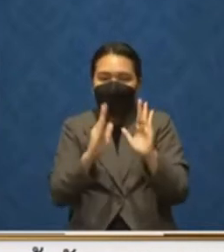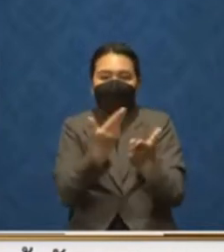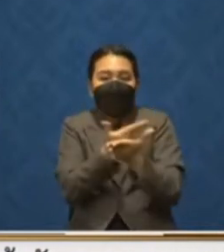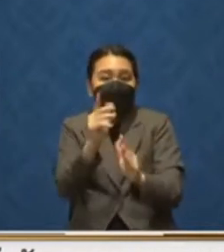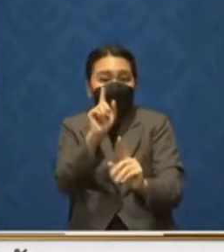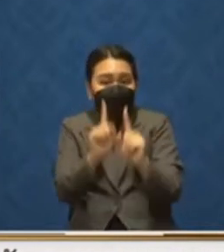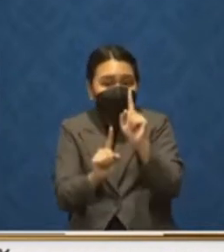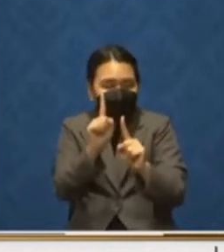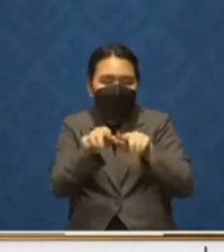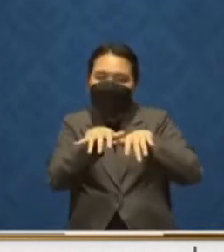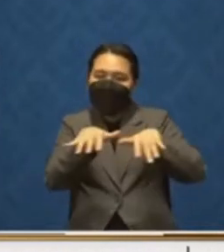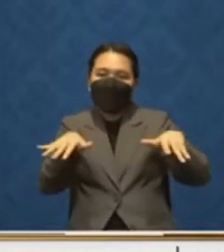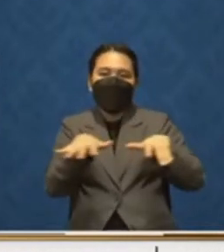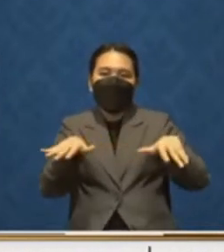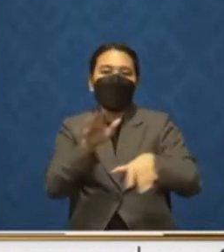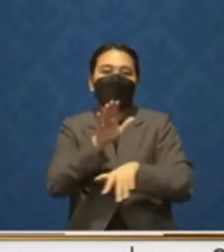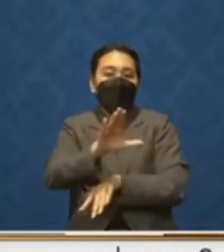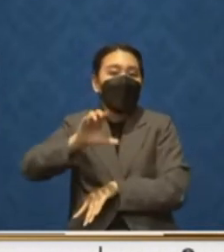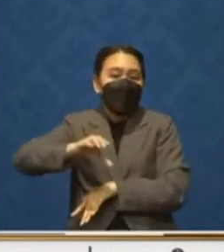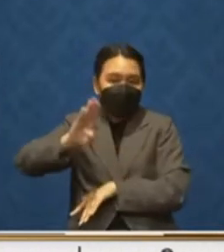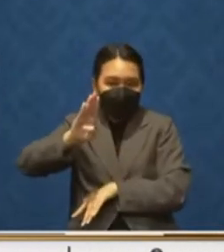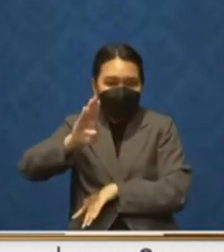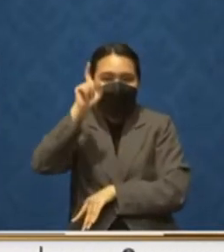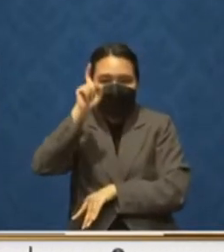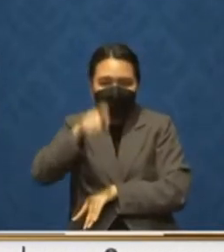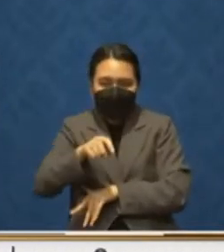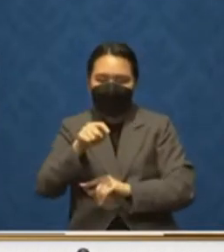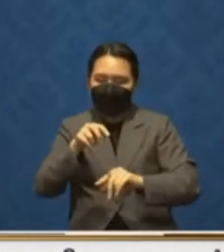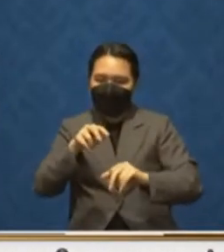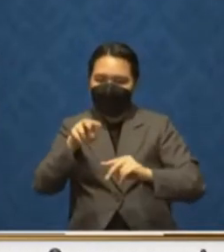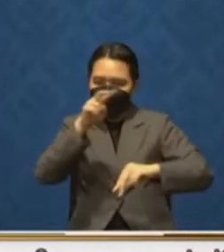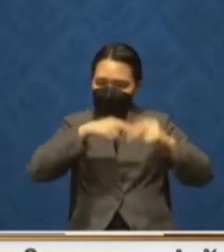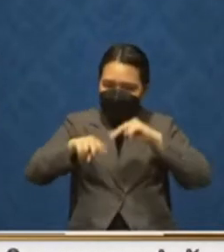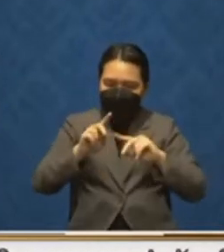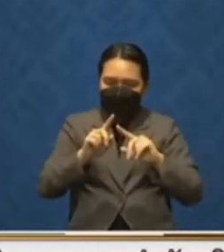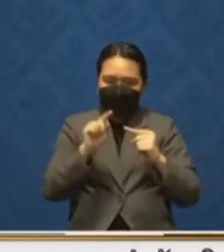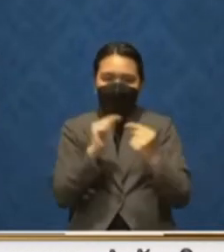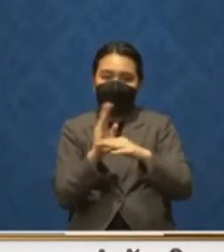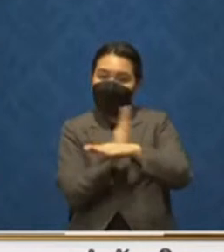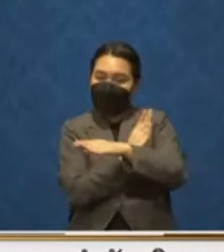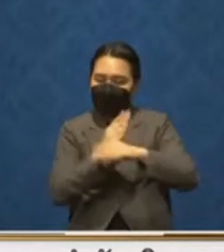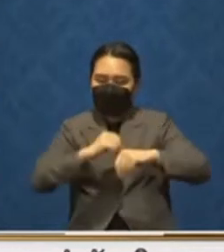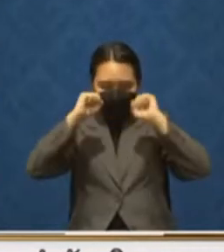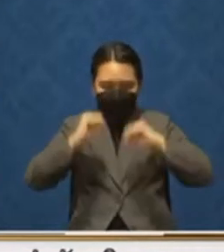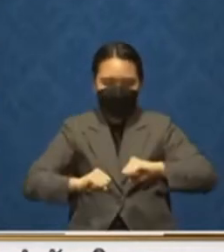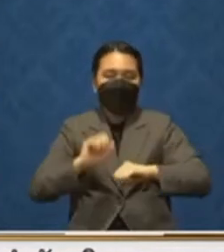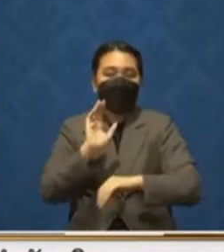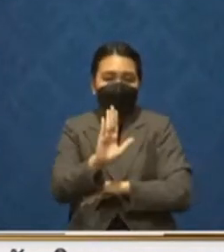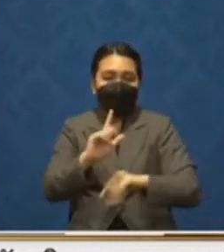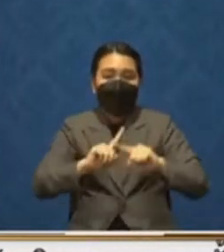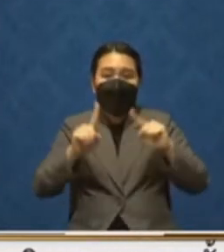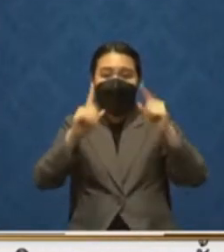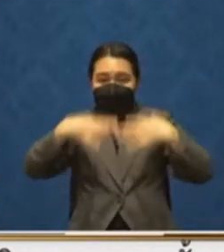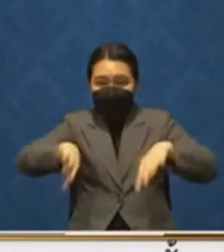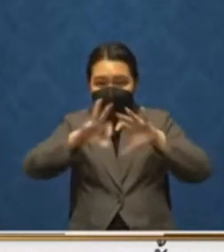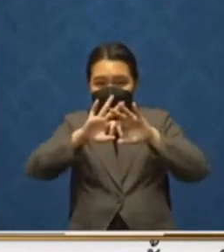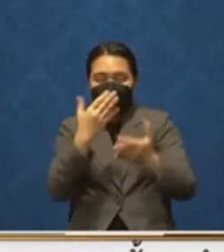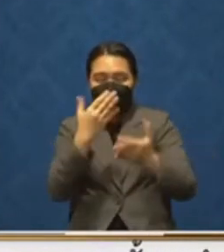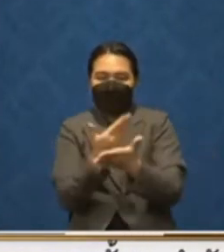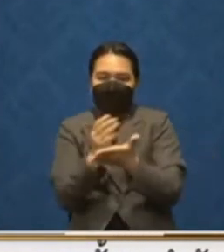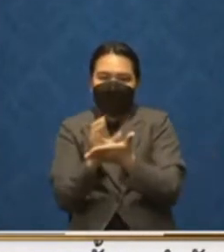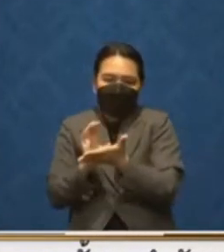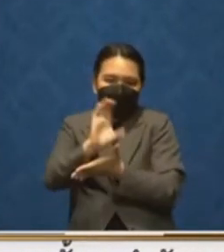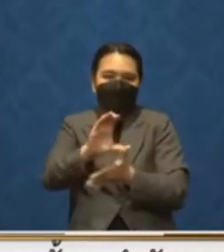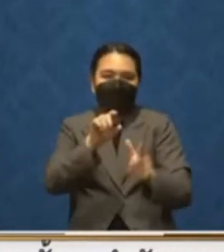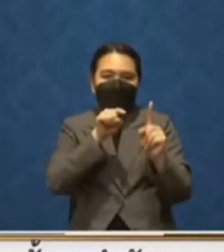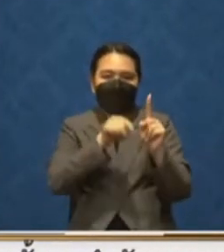ตามปกติของบริษัทนะครับที่จะต้องไปตามความเหมาะสมการทำใจทางธุรกิจแต่ถึงวันที่สุดก็อยากจะเน้นว่าเงินลงทุน 1.4สาล้าน